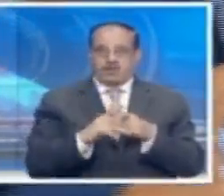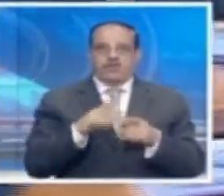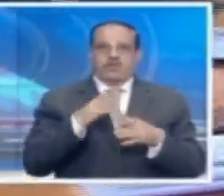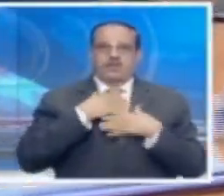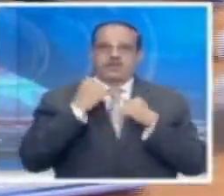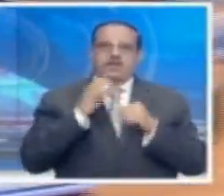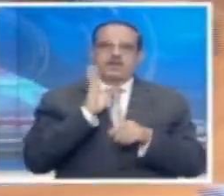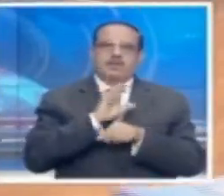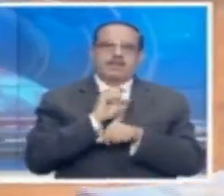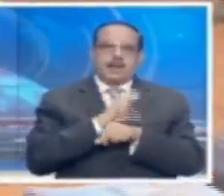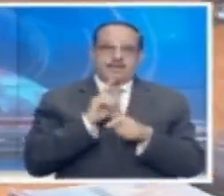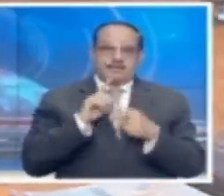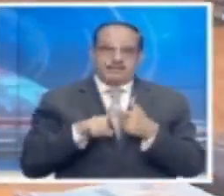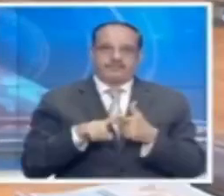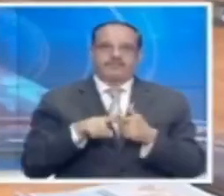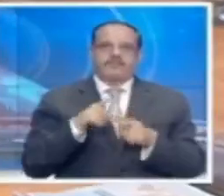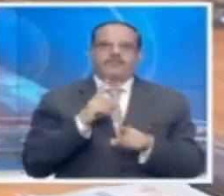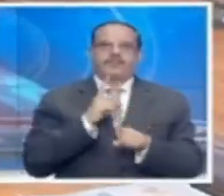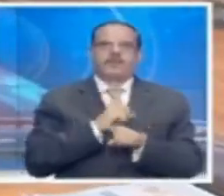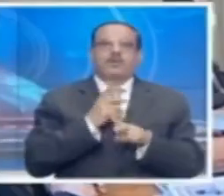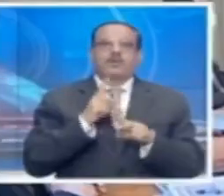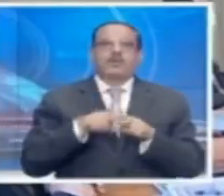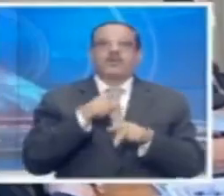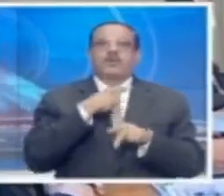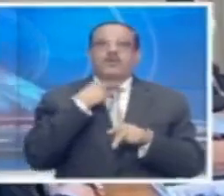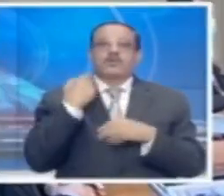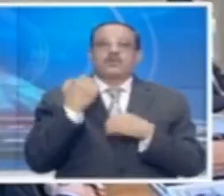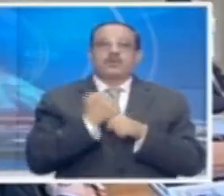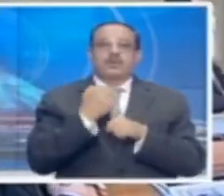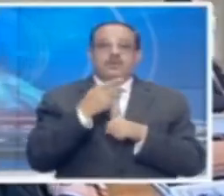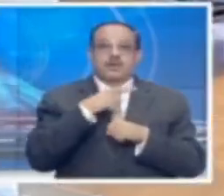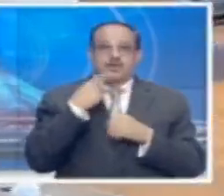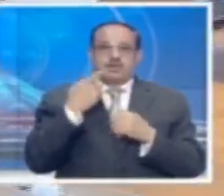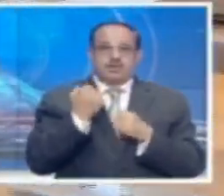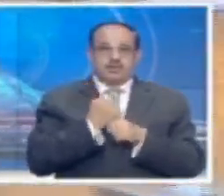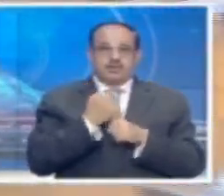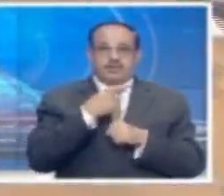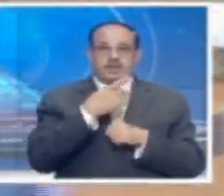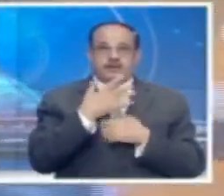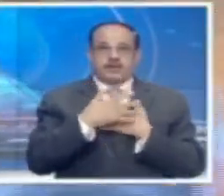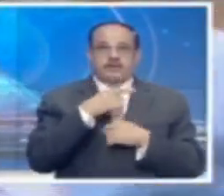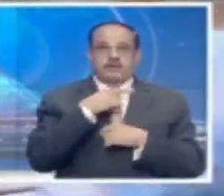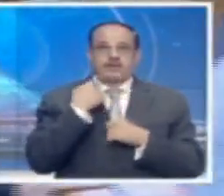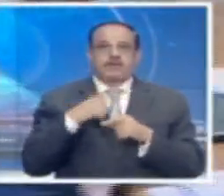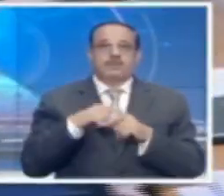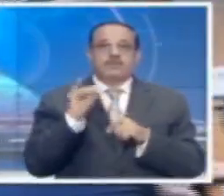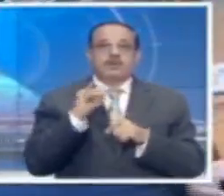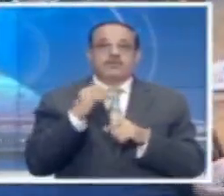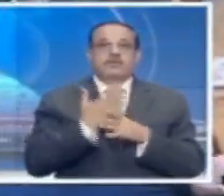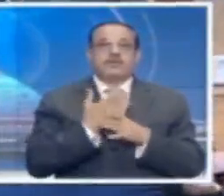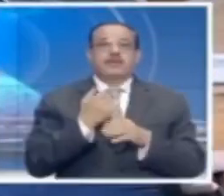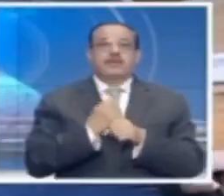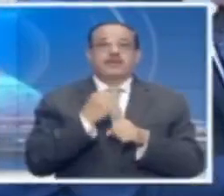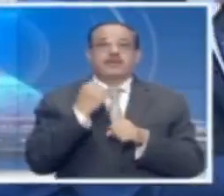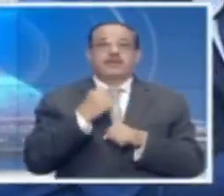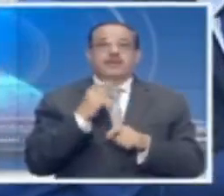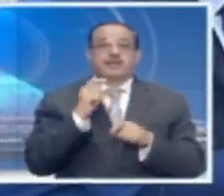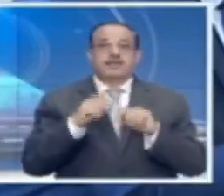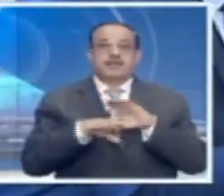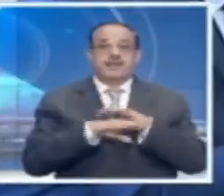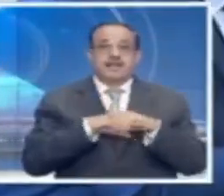الصحة والتعليم وتعزيز دور القطاع الخاص. كما أكد سيادته أهمية تعزيز جهود توطين